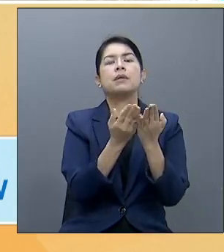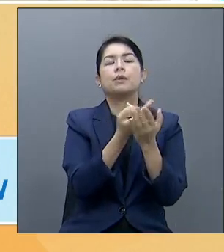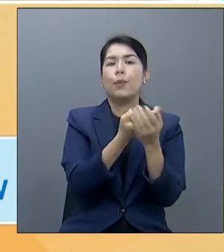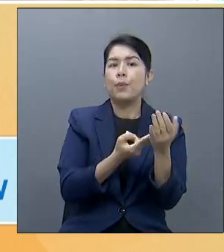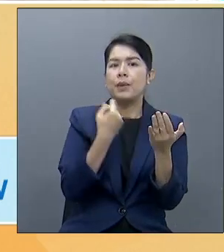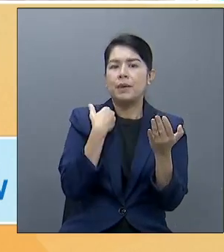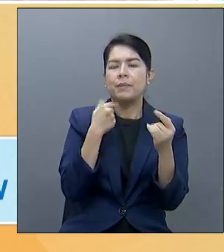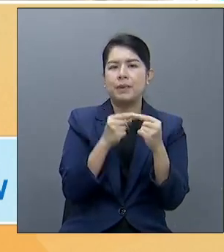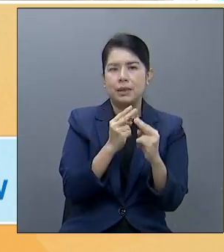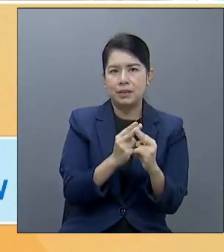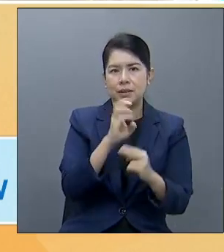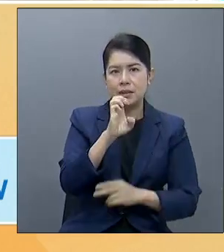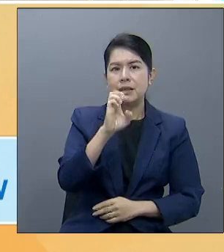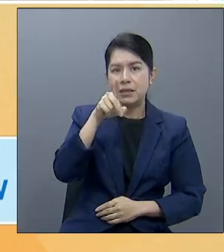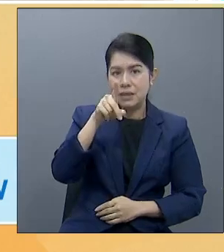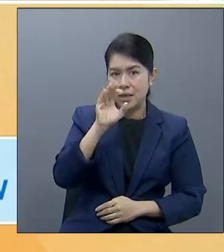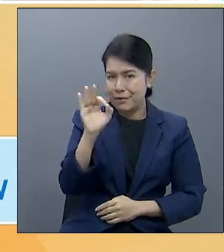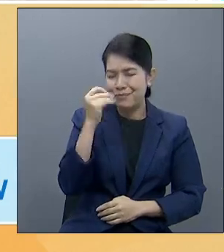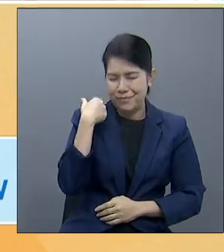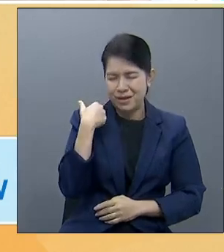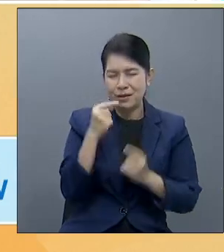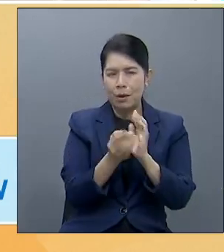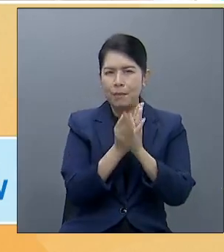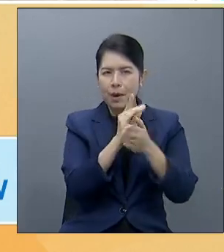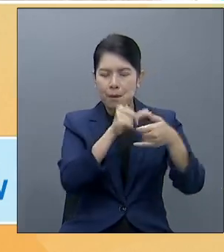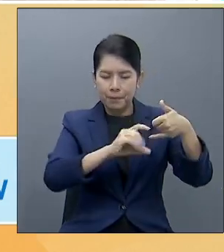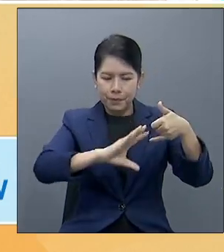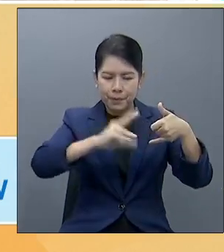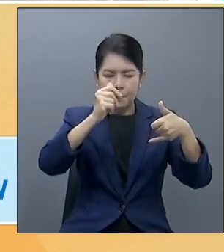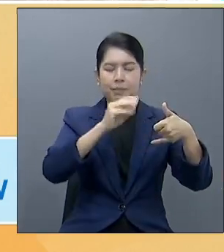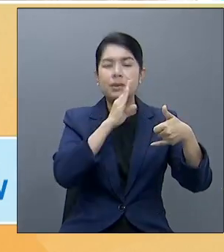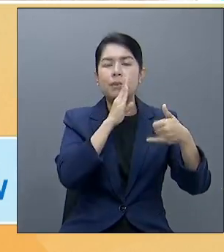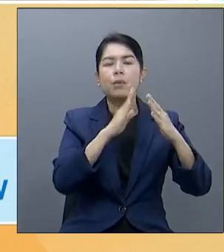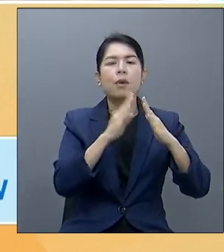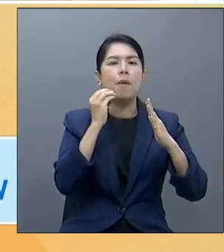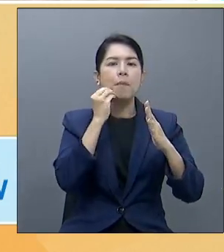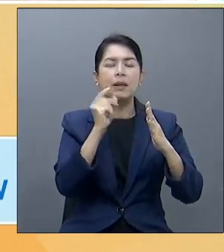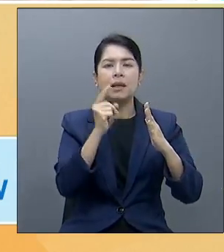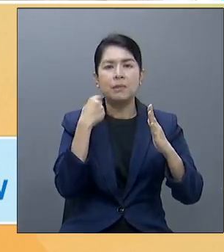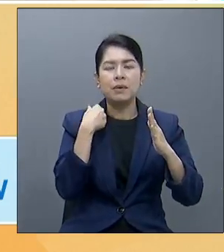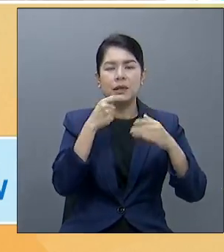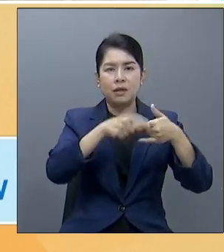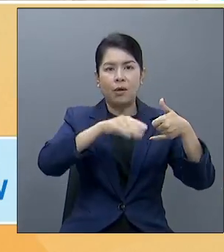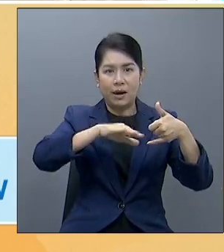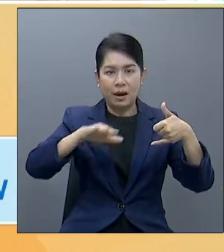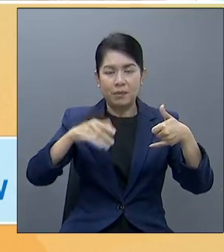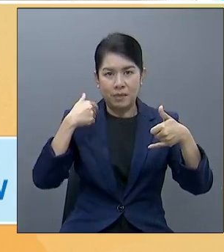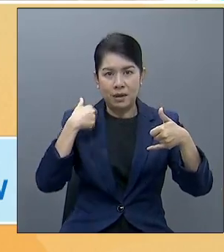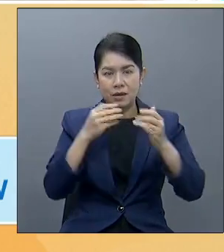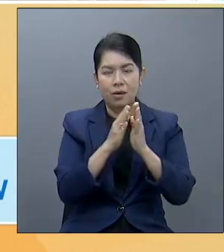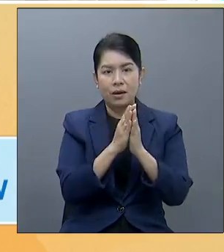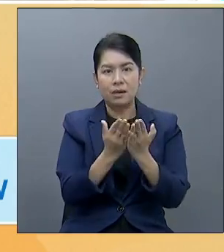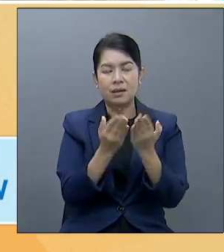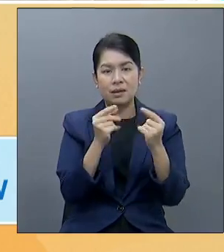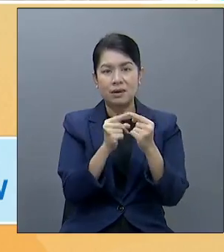ขาเรียกคู่มือ EF พอเขาทำขึ้นมาเสร็จเขาก็จะมีแบบว่าพอบ้านไหนมีเด็กเขาก็จะไปเยี่ยมบ้านแล้วคู่มือไปให้แล้วเขาก็มีการติดตาม